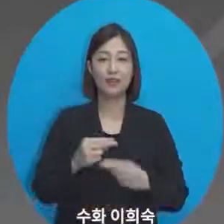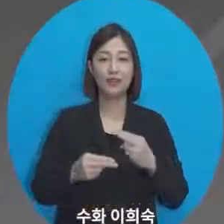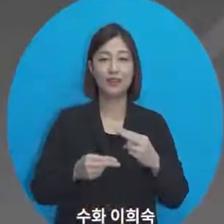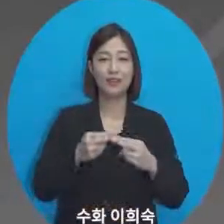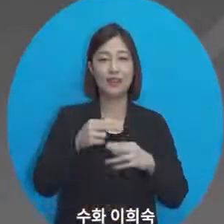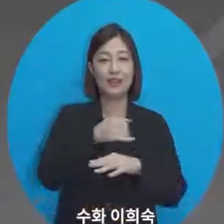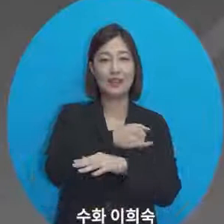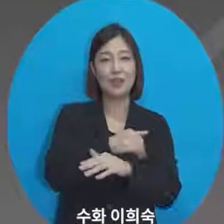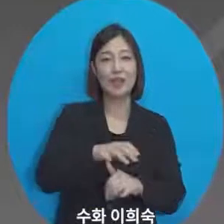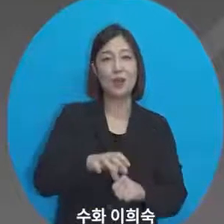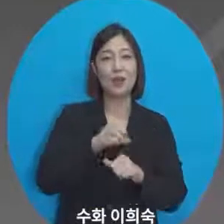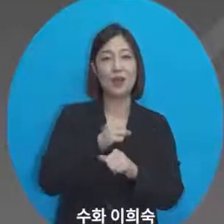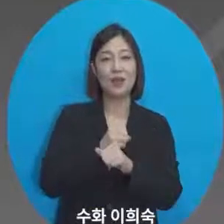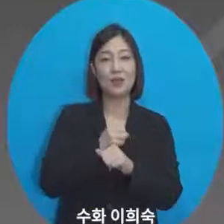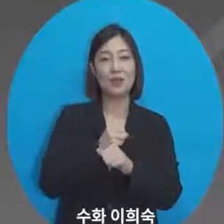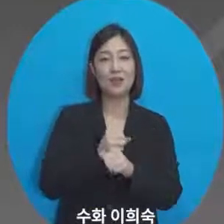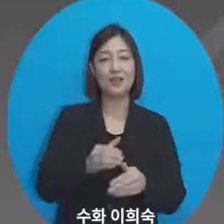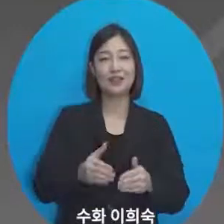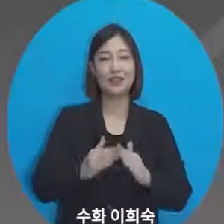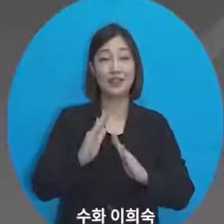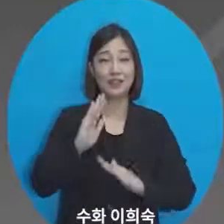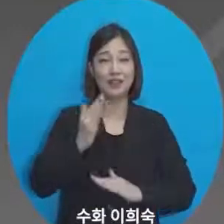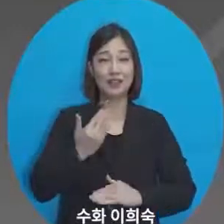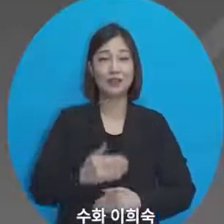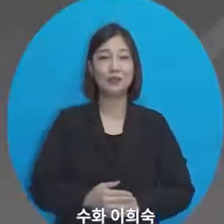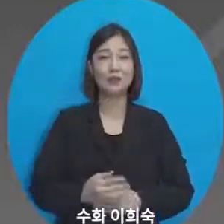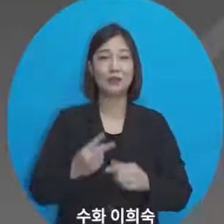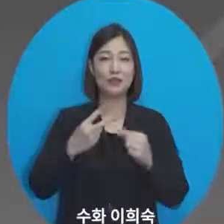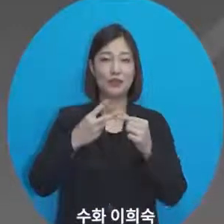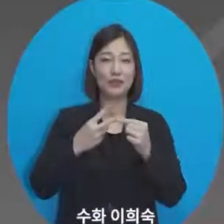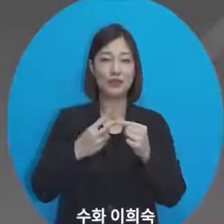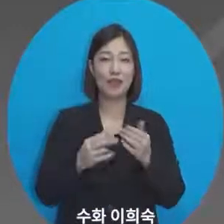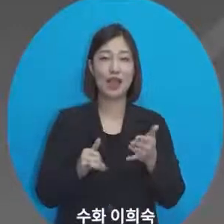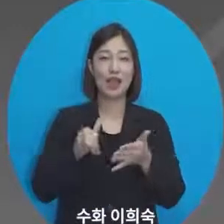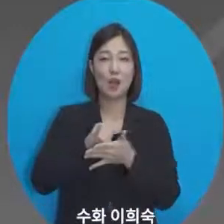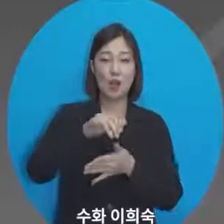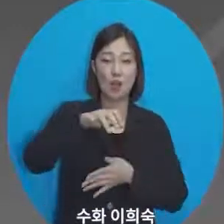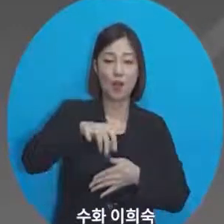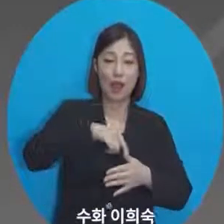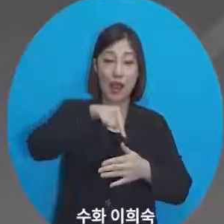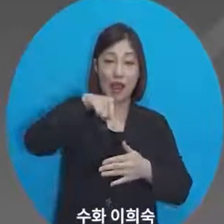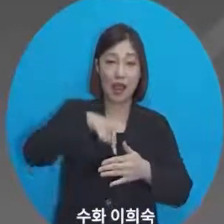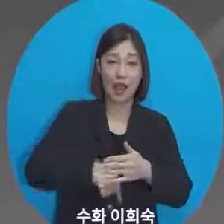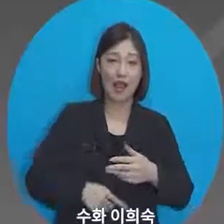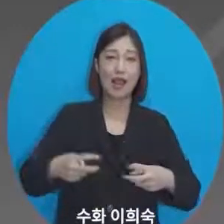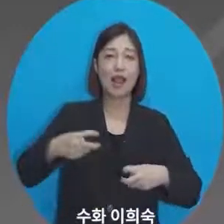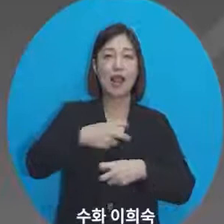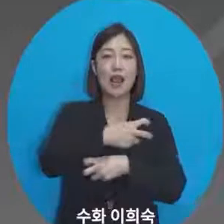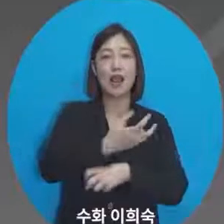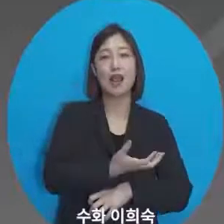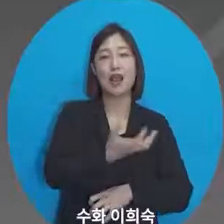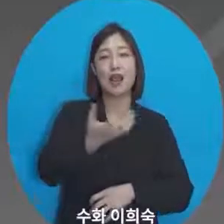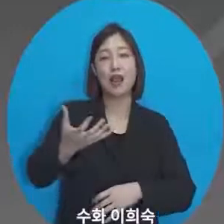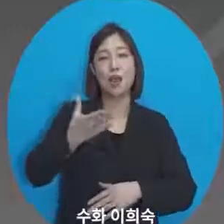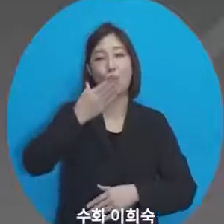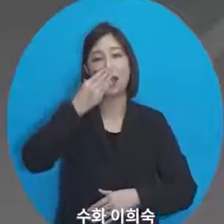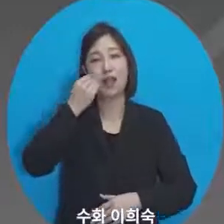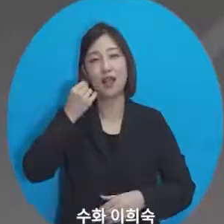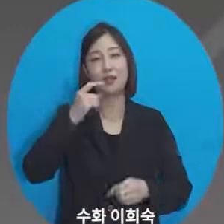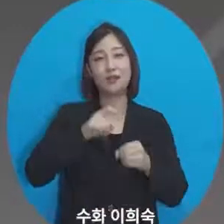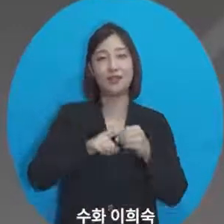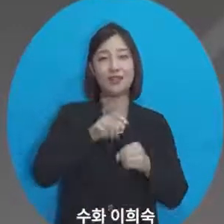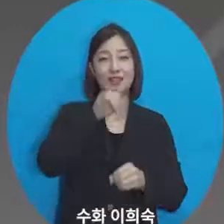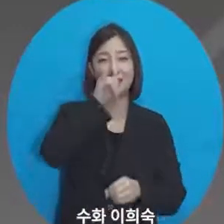UD 적용을 하였고, 두 번째는 공항 내부에 원활한 수직 이동, 동선을 목적으로 하였습니다.